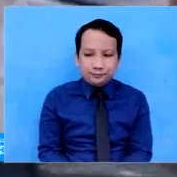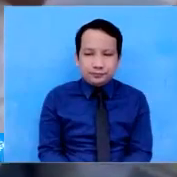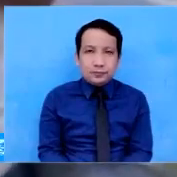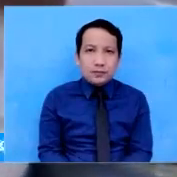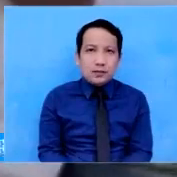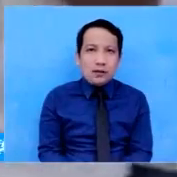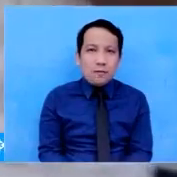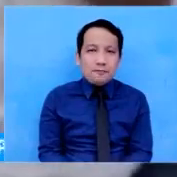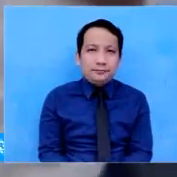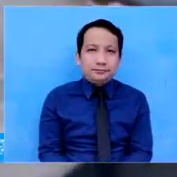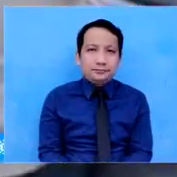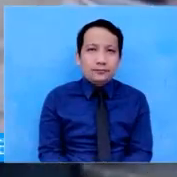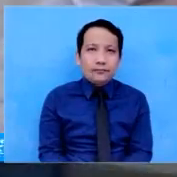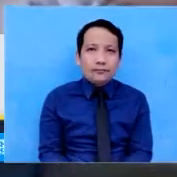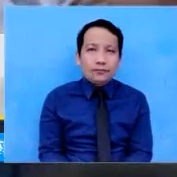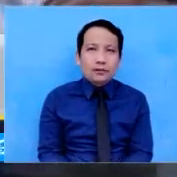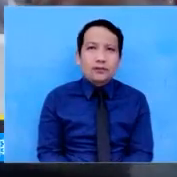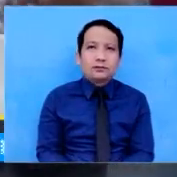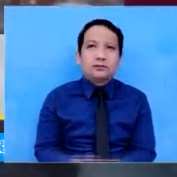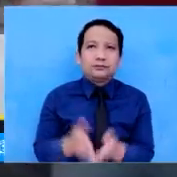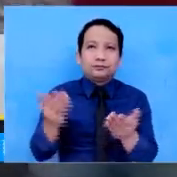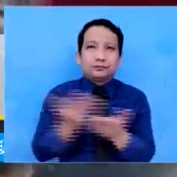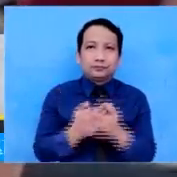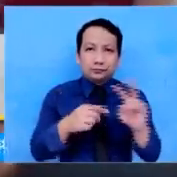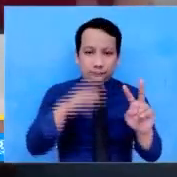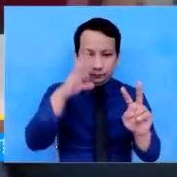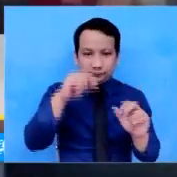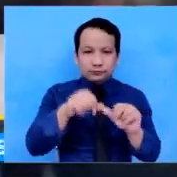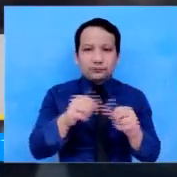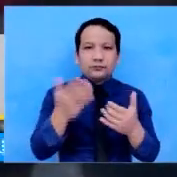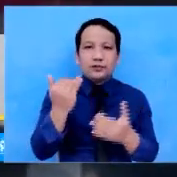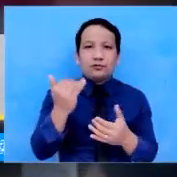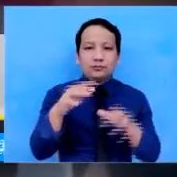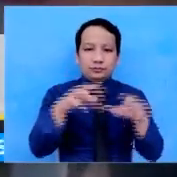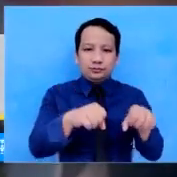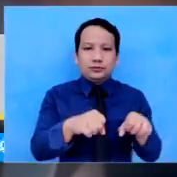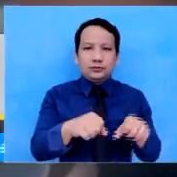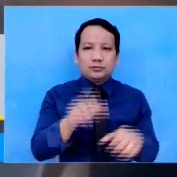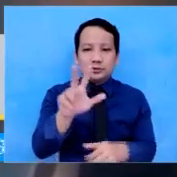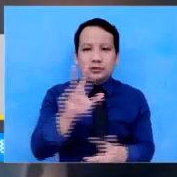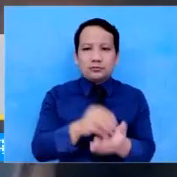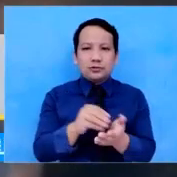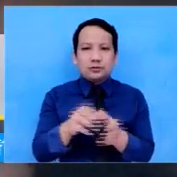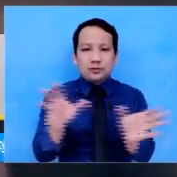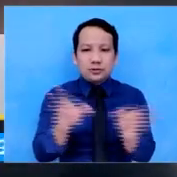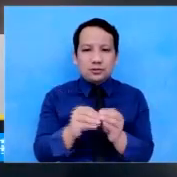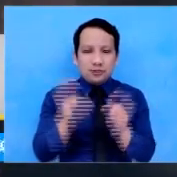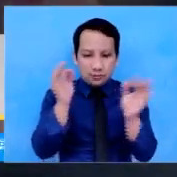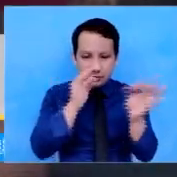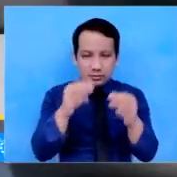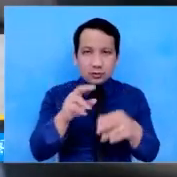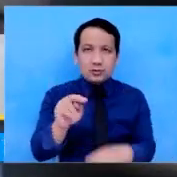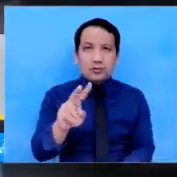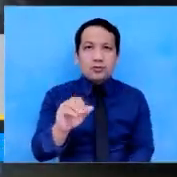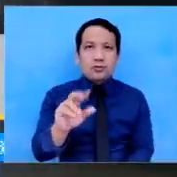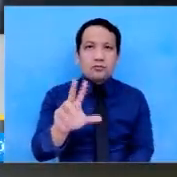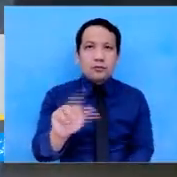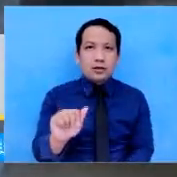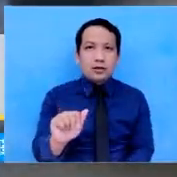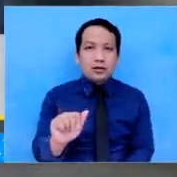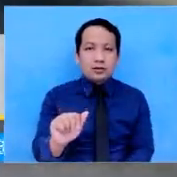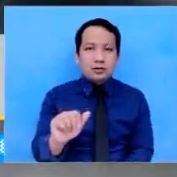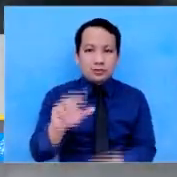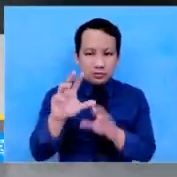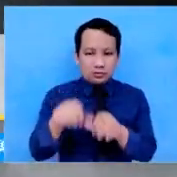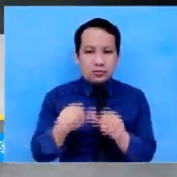Sa kulungan, magbabagong taon ang dalawang lalaki yan matapos mahulihan ng higit 3 milyong pisong halaga ng shabu sa Novaliches. Arestado sa